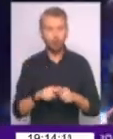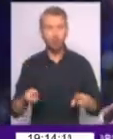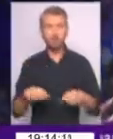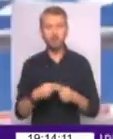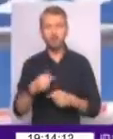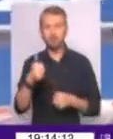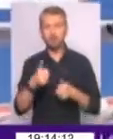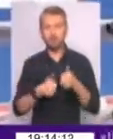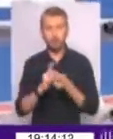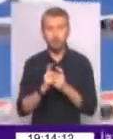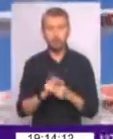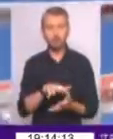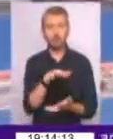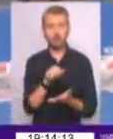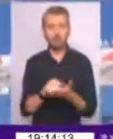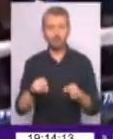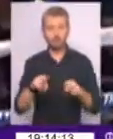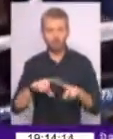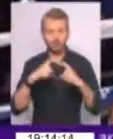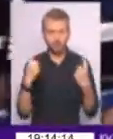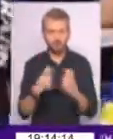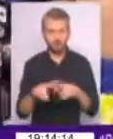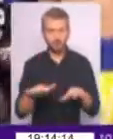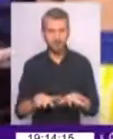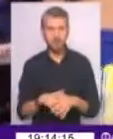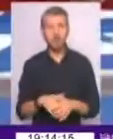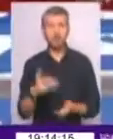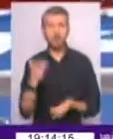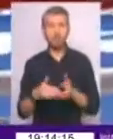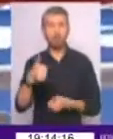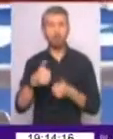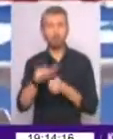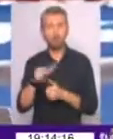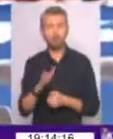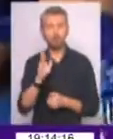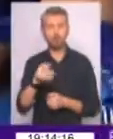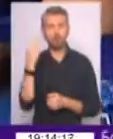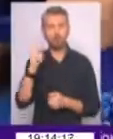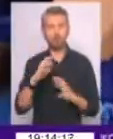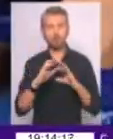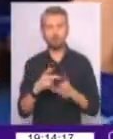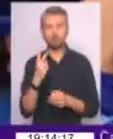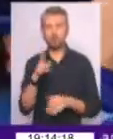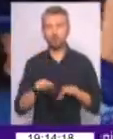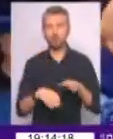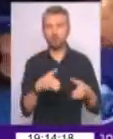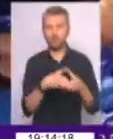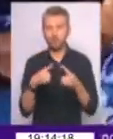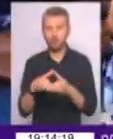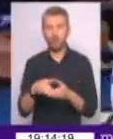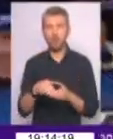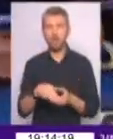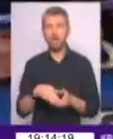вже забронювали арену Степлс-центру. Ймовірно, суперником Ломаченка стане чемпіон світу у двох вагових категоріях –